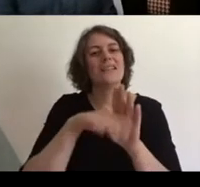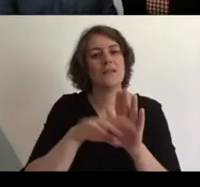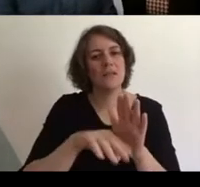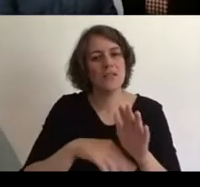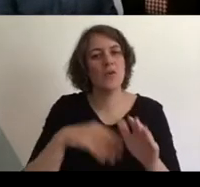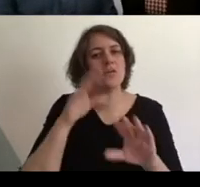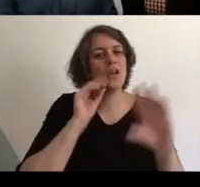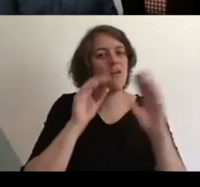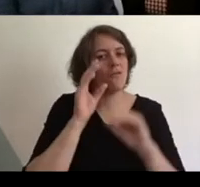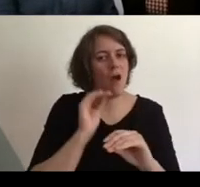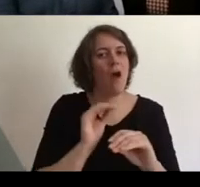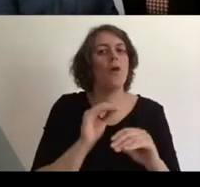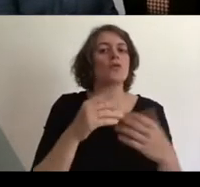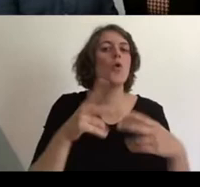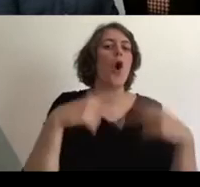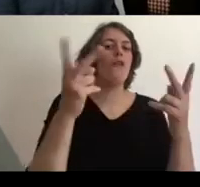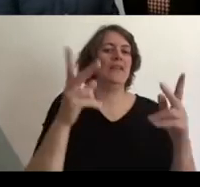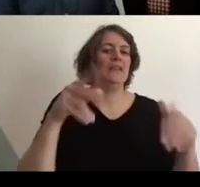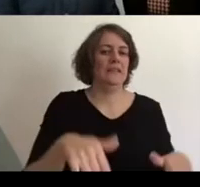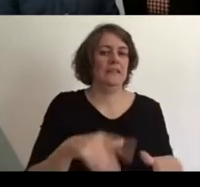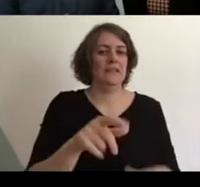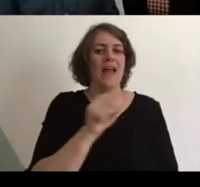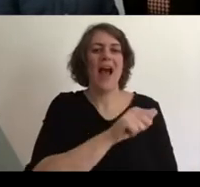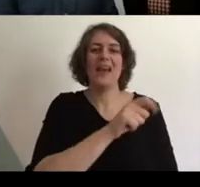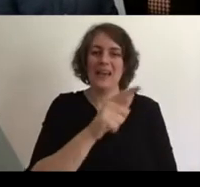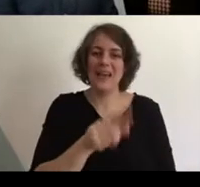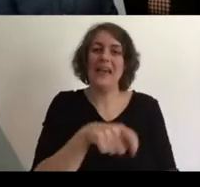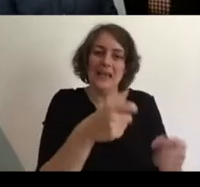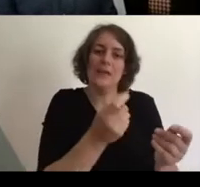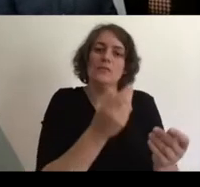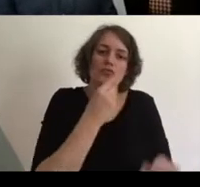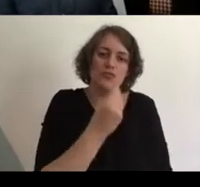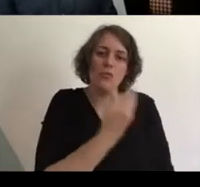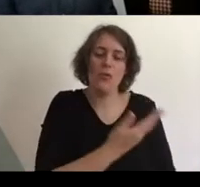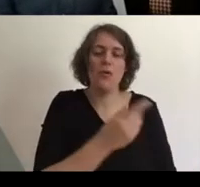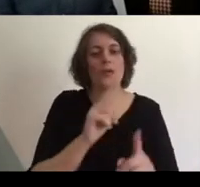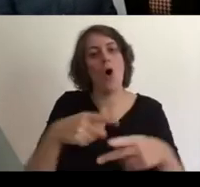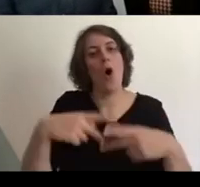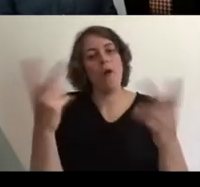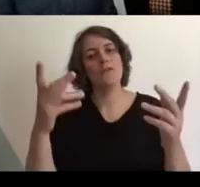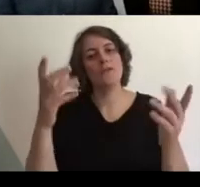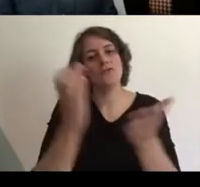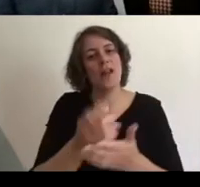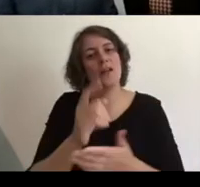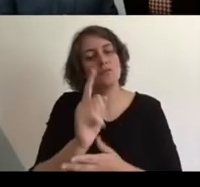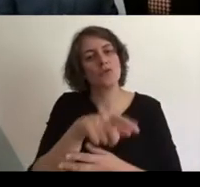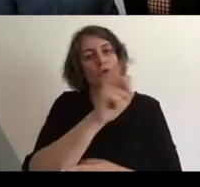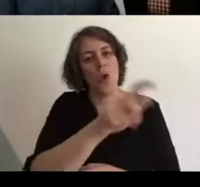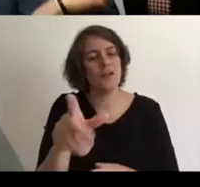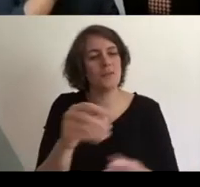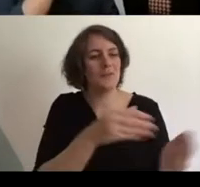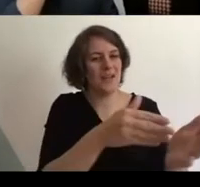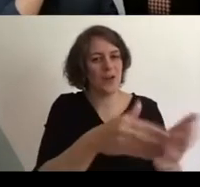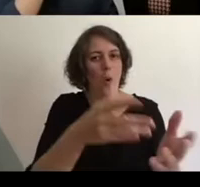schön und gut, auch diese Verpflichtung der öffentlichen Stellen, Menschen mit Behinderung einzuladen,